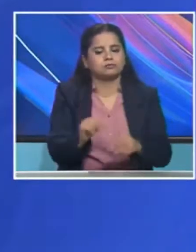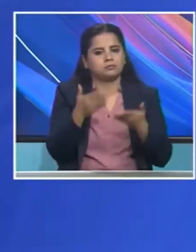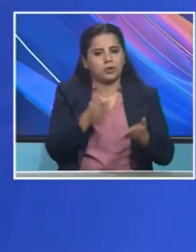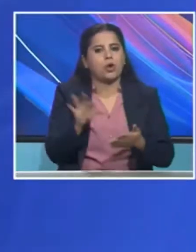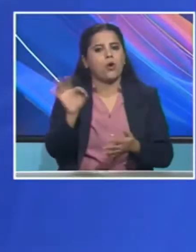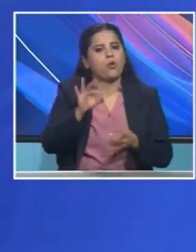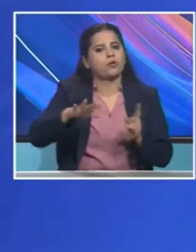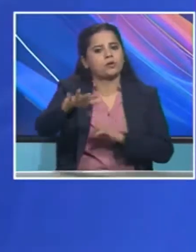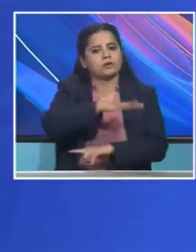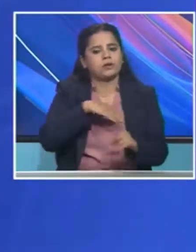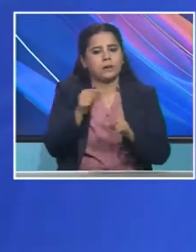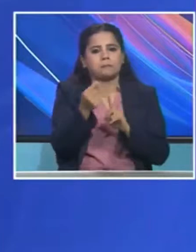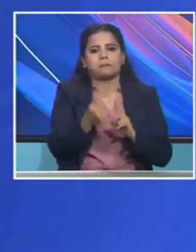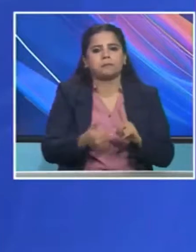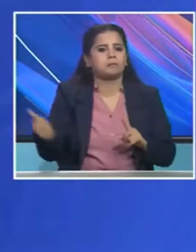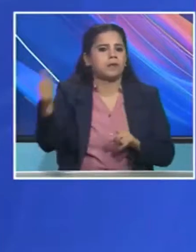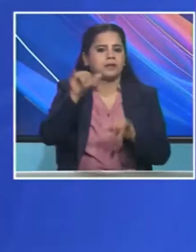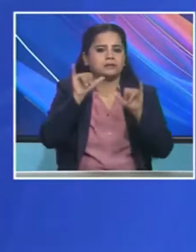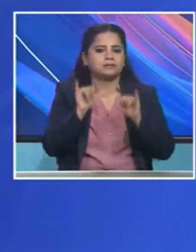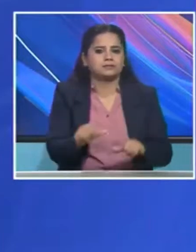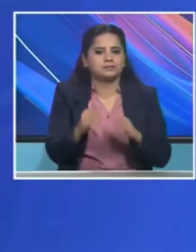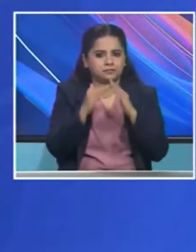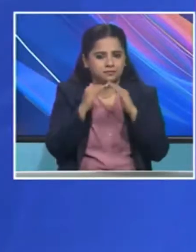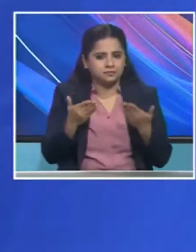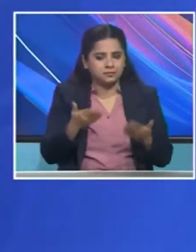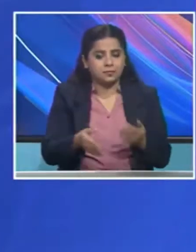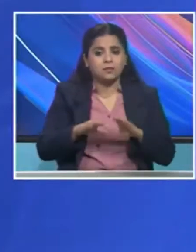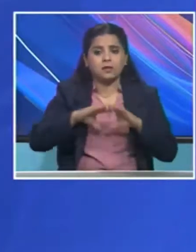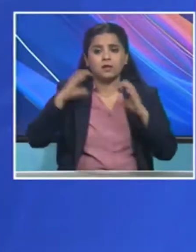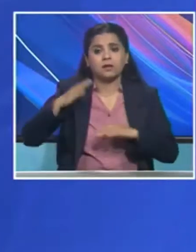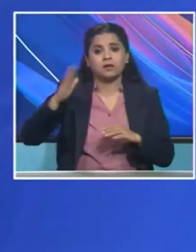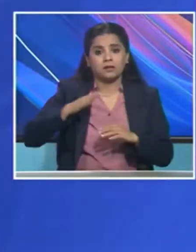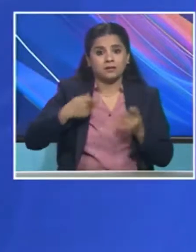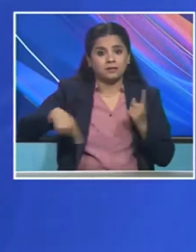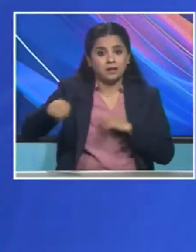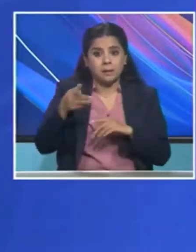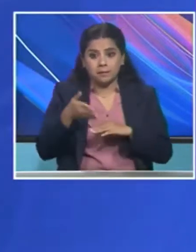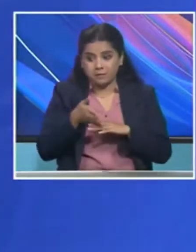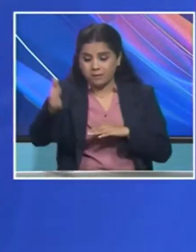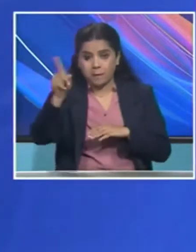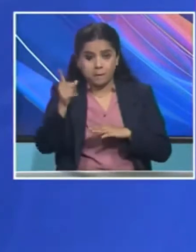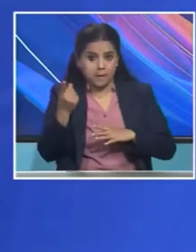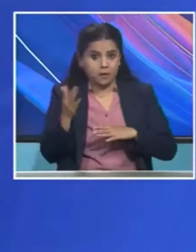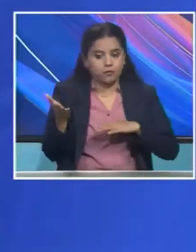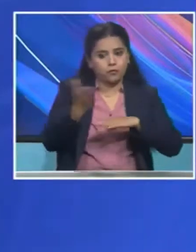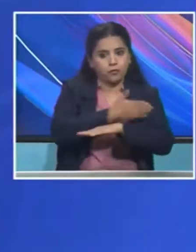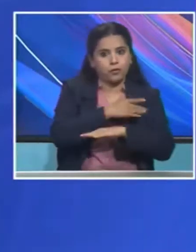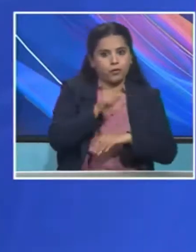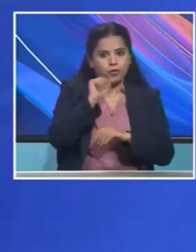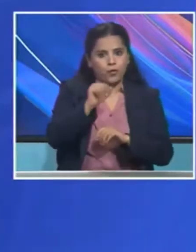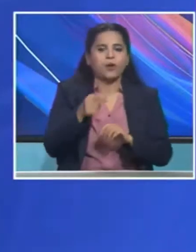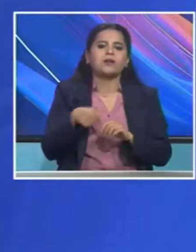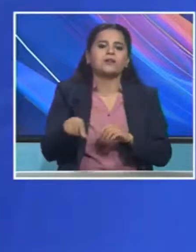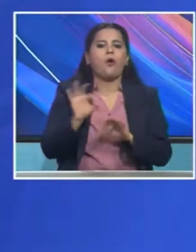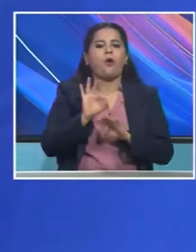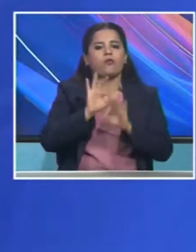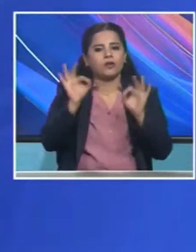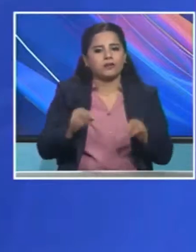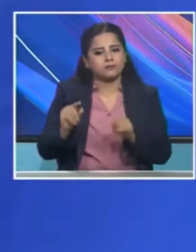ये राष्ट्रपति भवन। संसद भवन जाने से पहले उनका औपचारिक